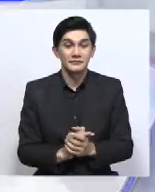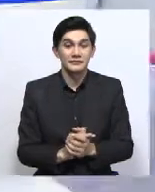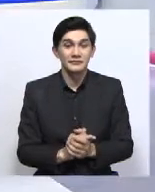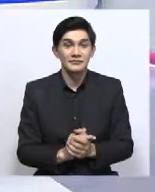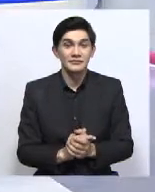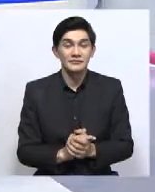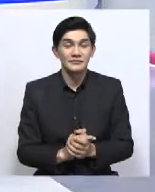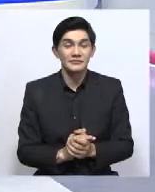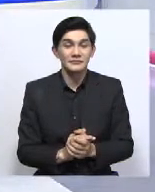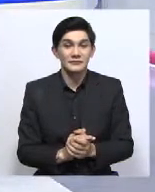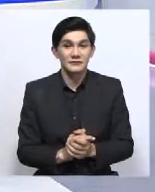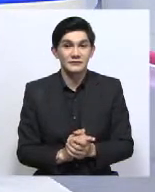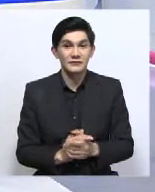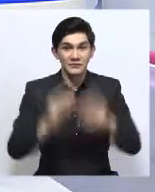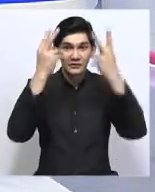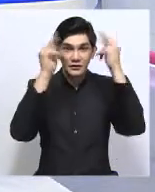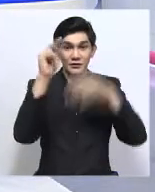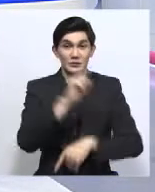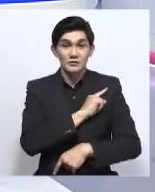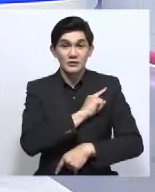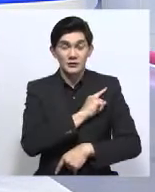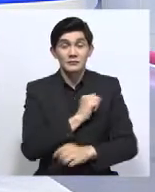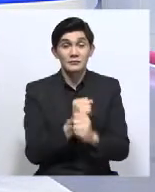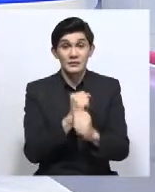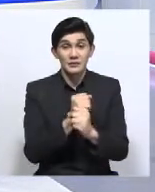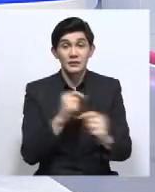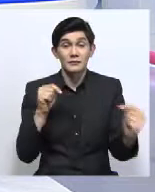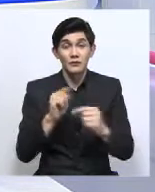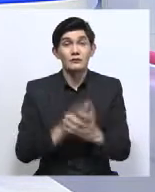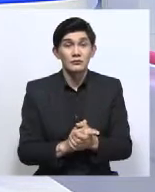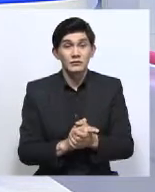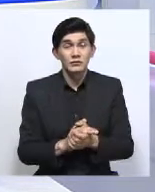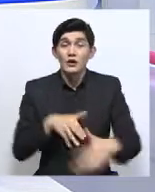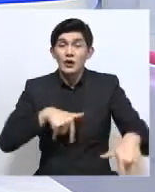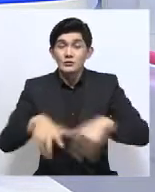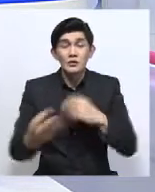ค่ะ ก็เป็นภารกิจของท่านนายกรัฐมนตรีนะครับซึ่งส่วนหนึ่งก็คือรับฟังความคิดเห็นของพี่น้อง